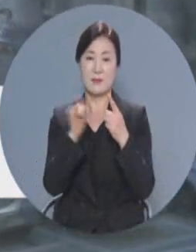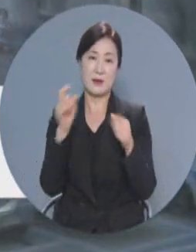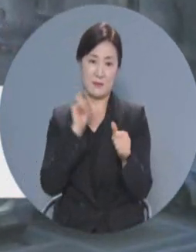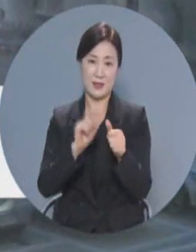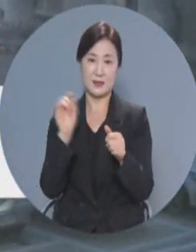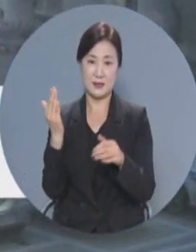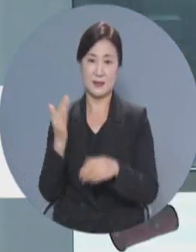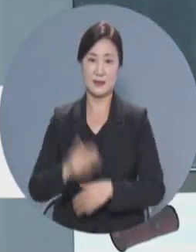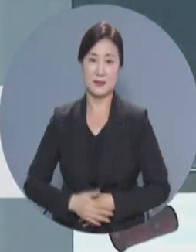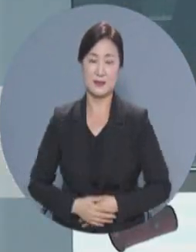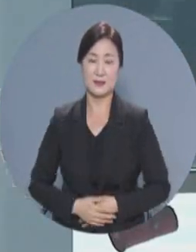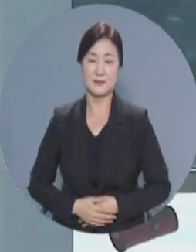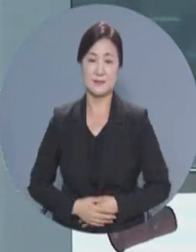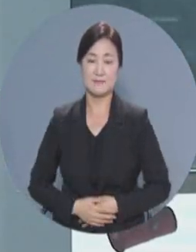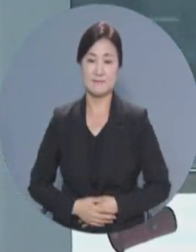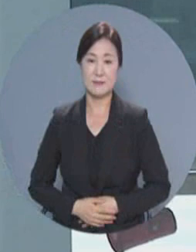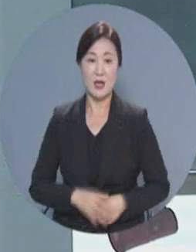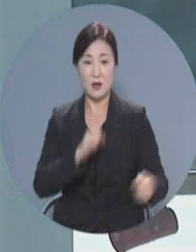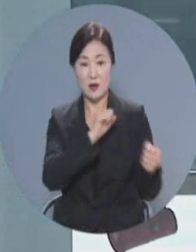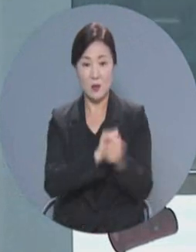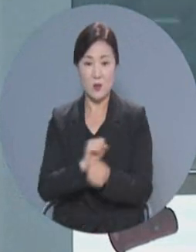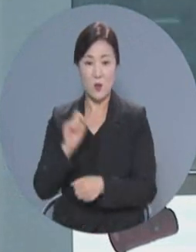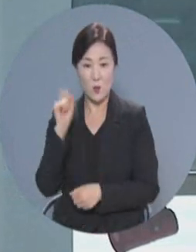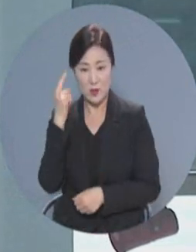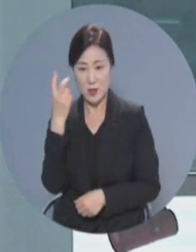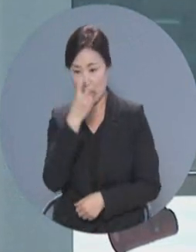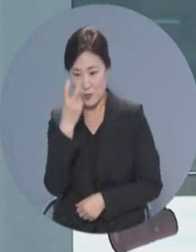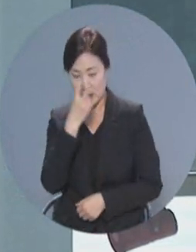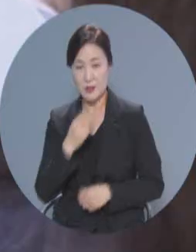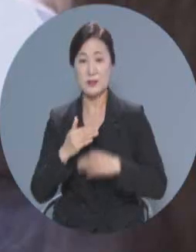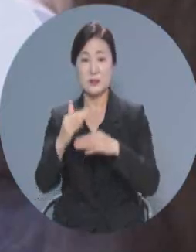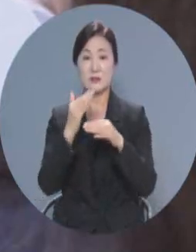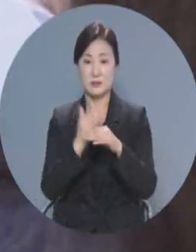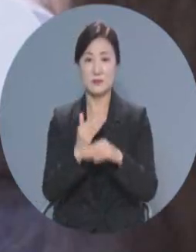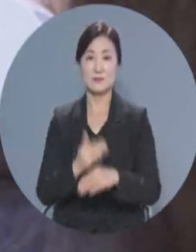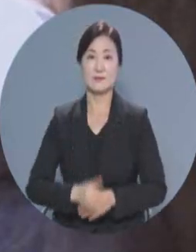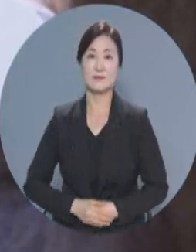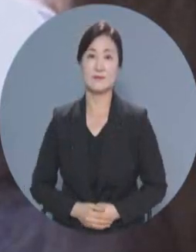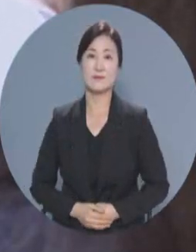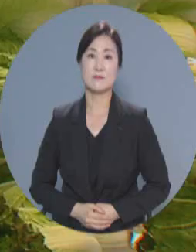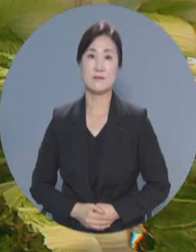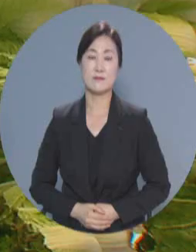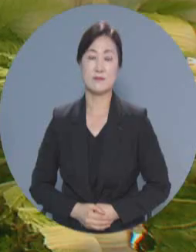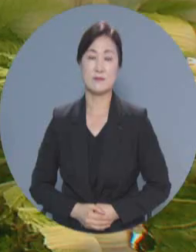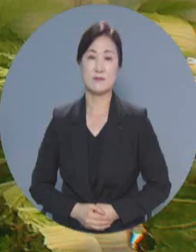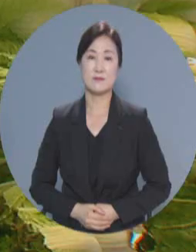확진자가 발생해 보건당국은 감염 경로를 조사하고 있습니다.